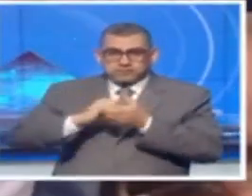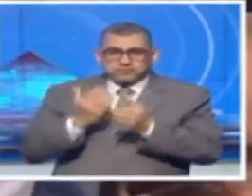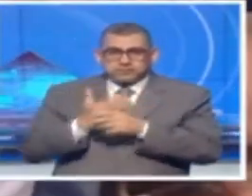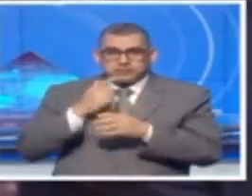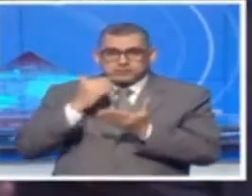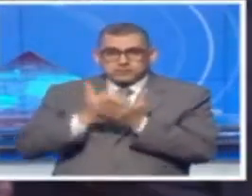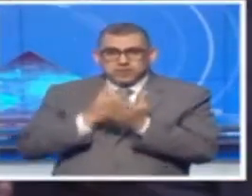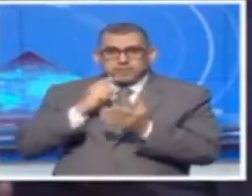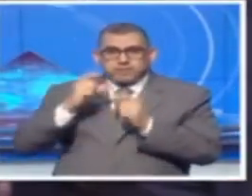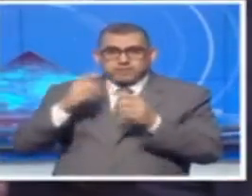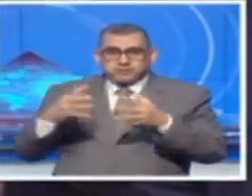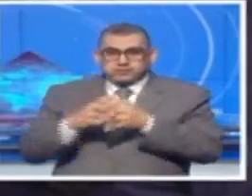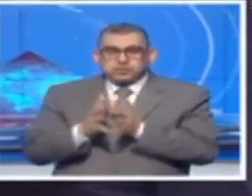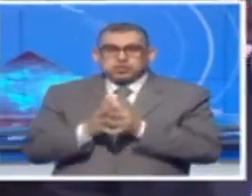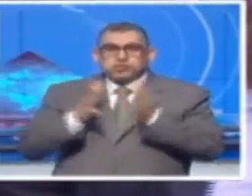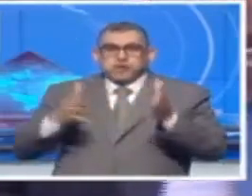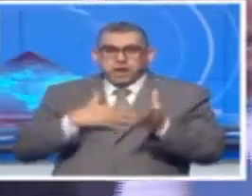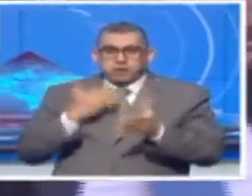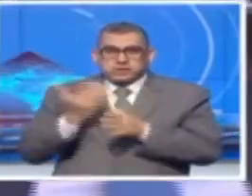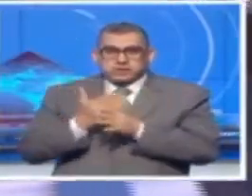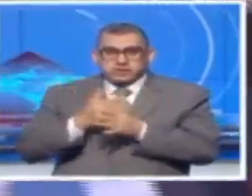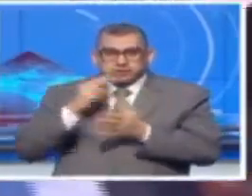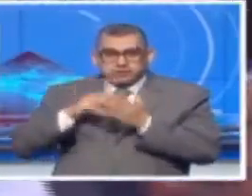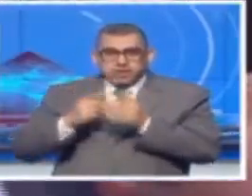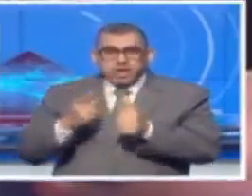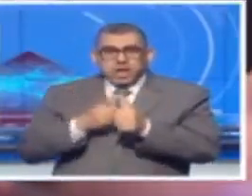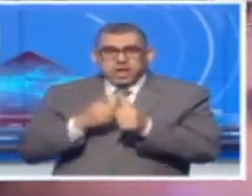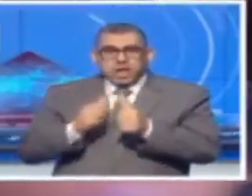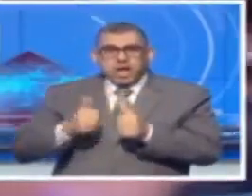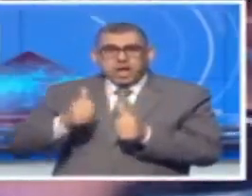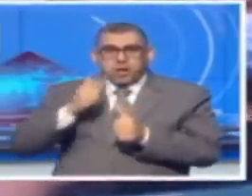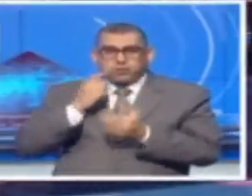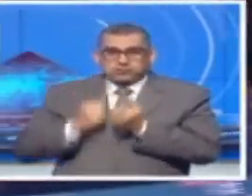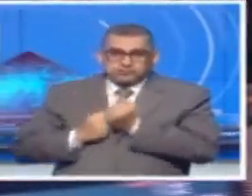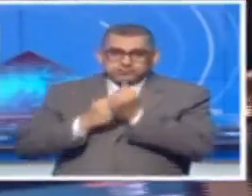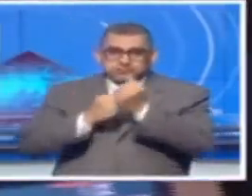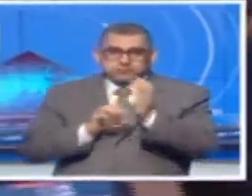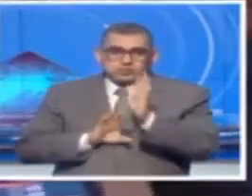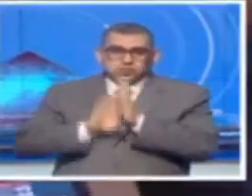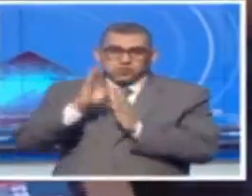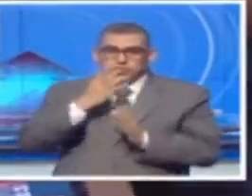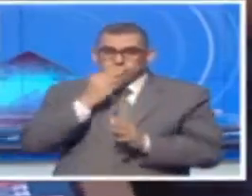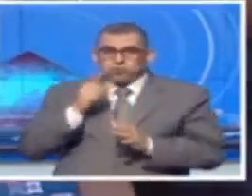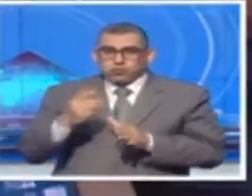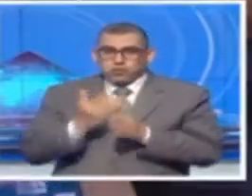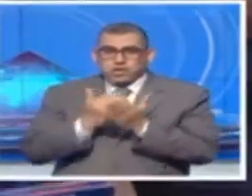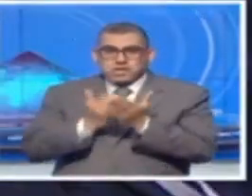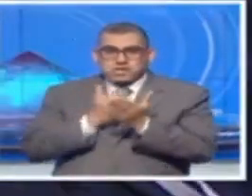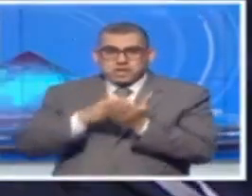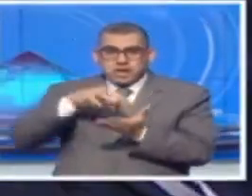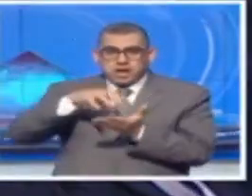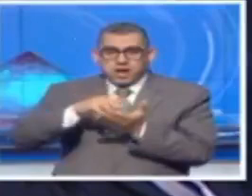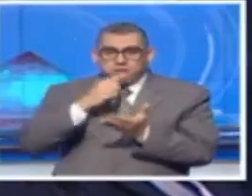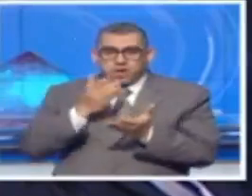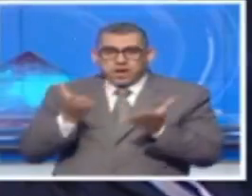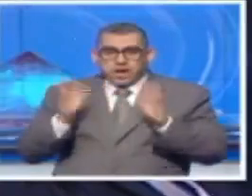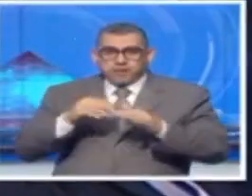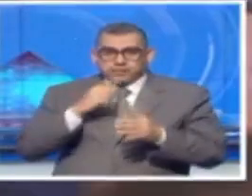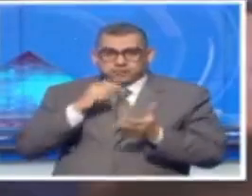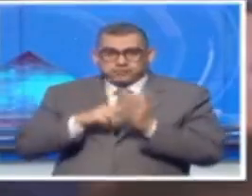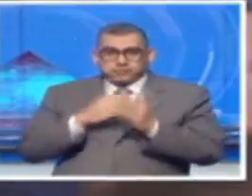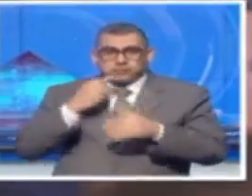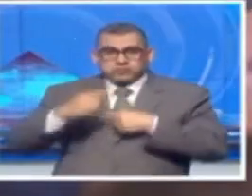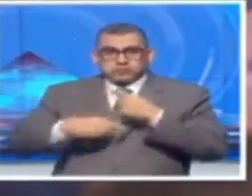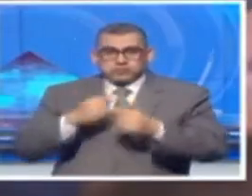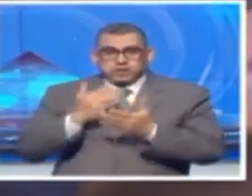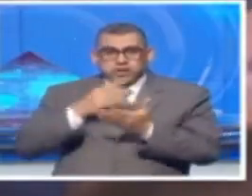القطاع المصرفي، والذي يعد أحد وأهم قاطرات نمو الاقتصاد القومي من خلال خدمات